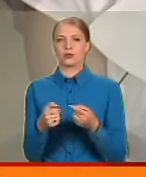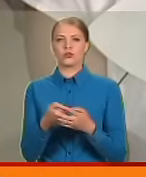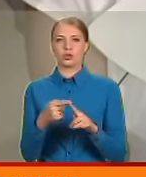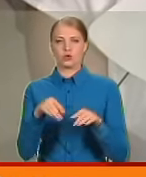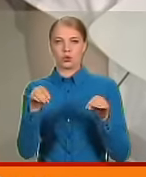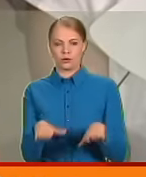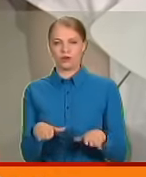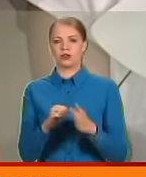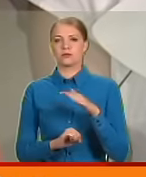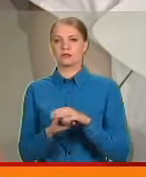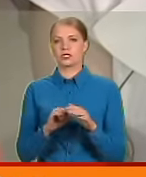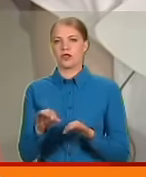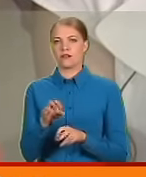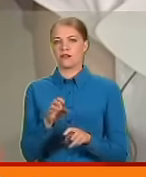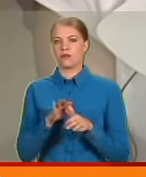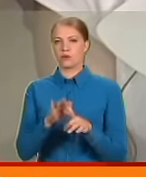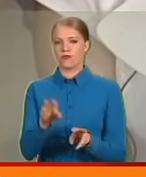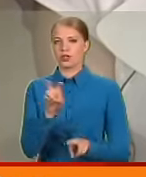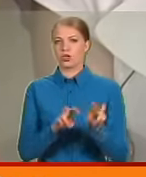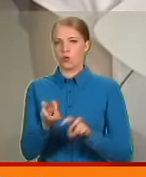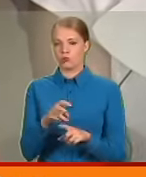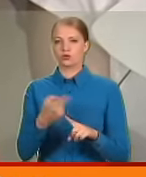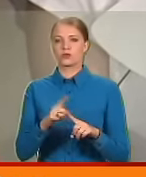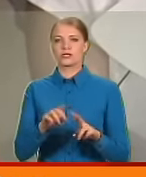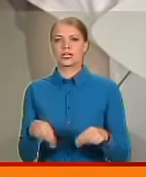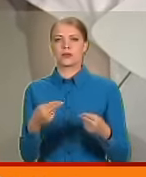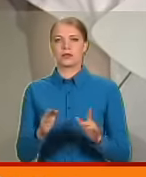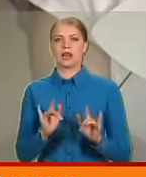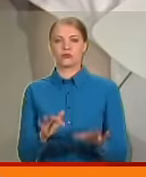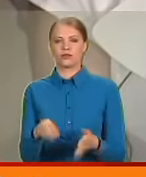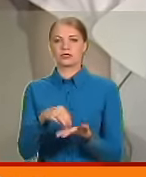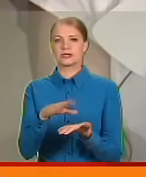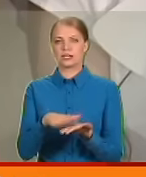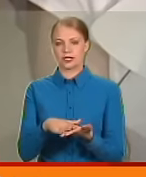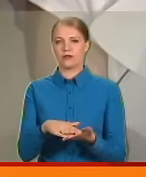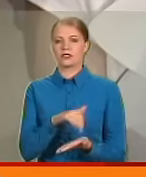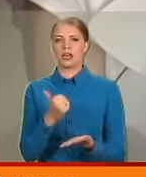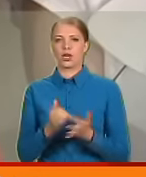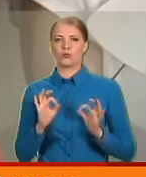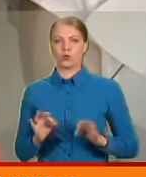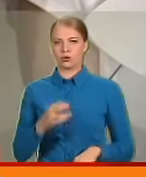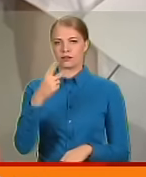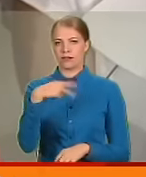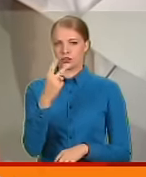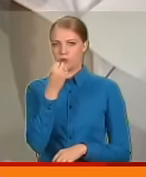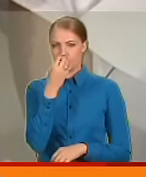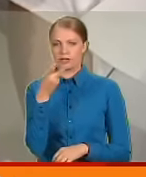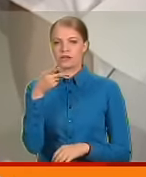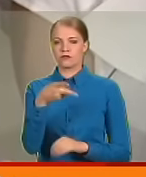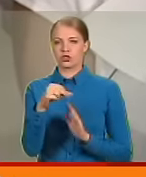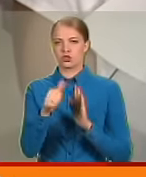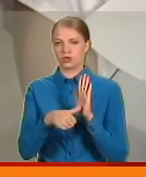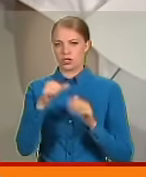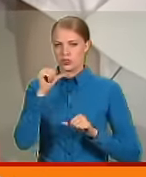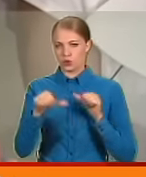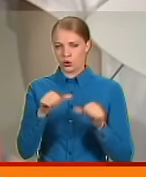ухвали, підстава проведення обшуку – це кримінальне провадження, зареєстроване Генпрокуратурою 22 квітня